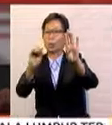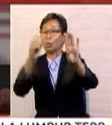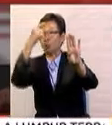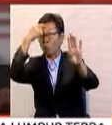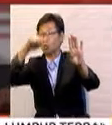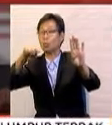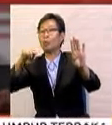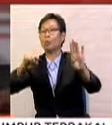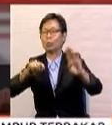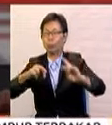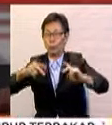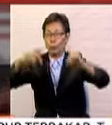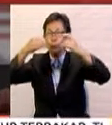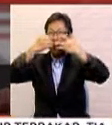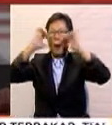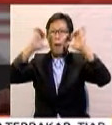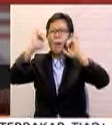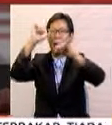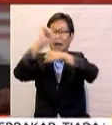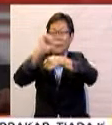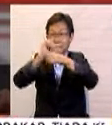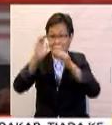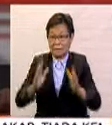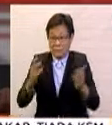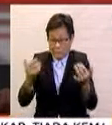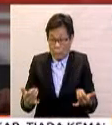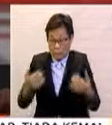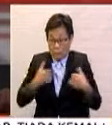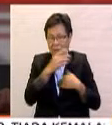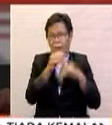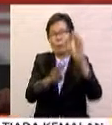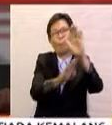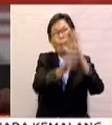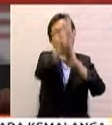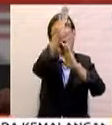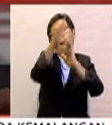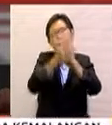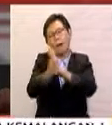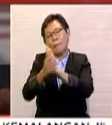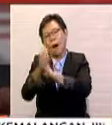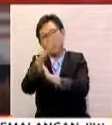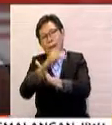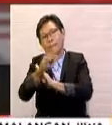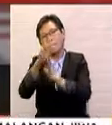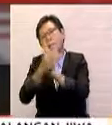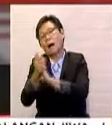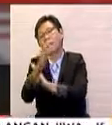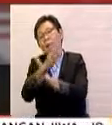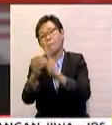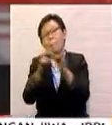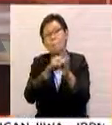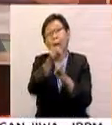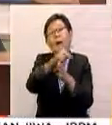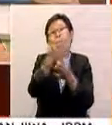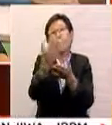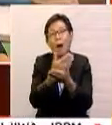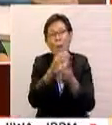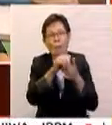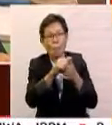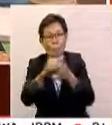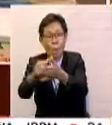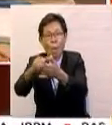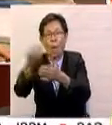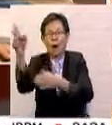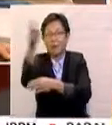bagi meningkatkan kemampuan tenaga kerja sedia ada dan membangunkan kemahiran serta bakat baru. Beliau berkata sebagai peneraju